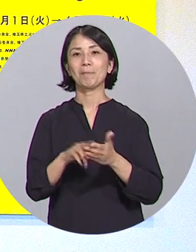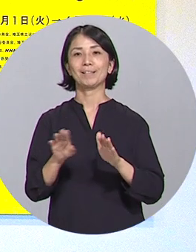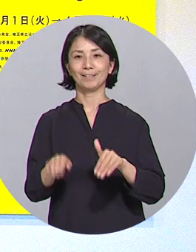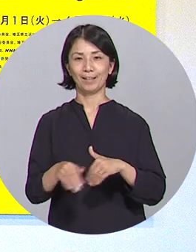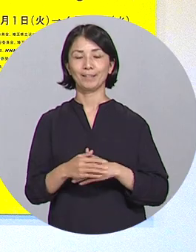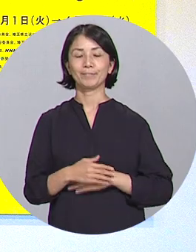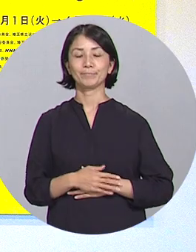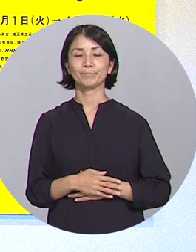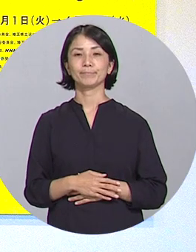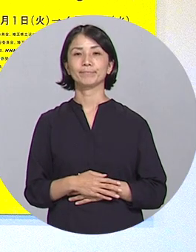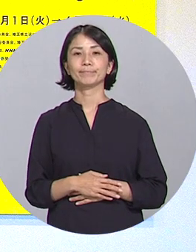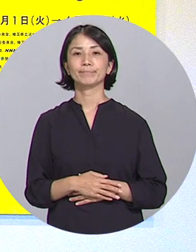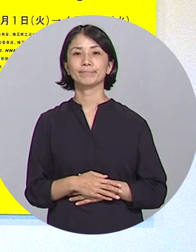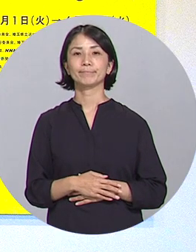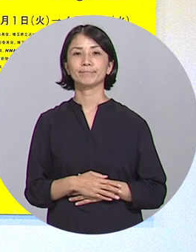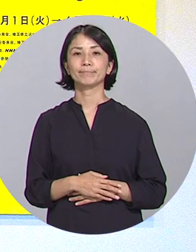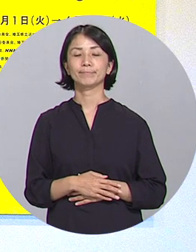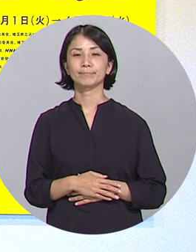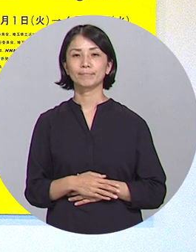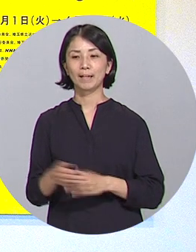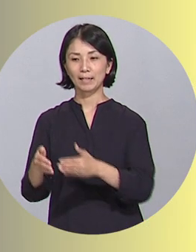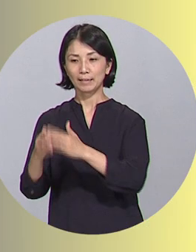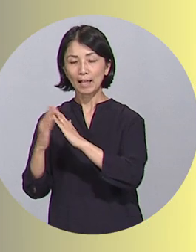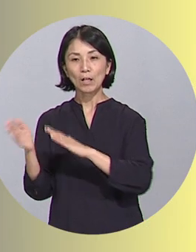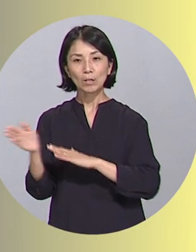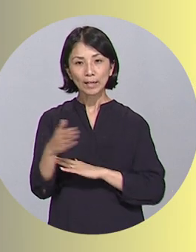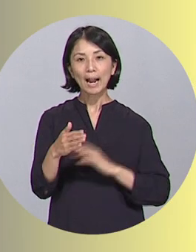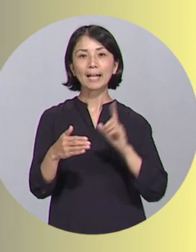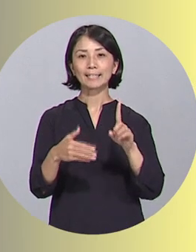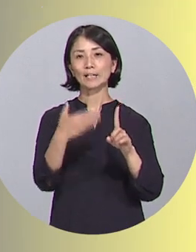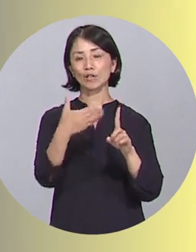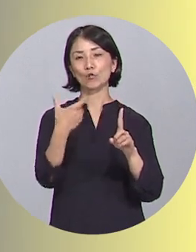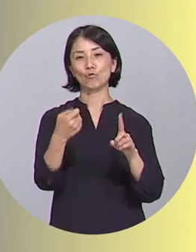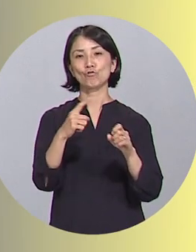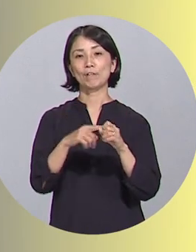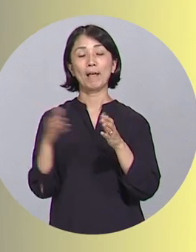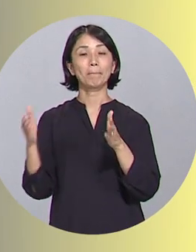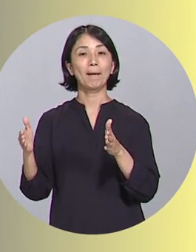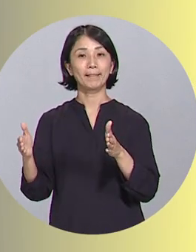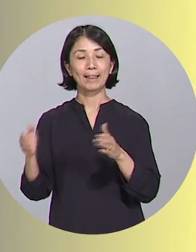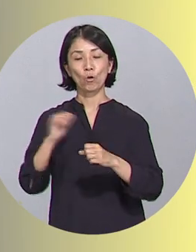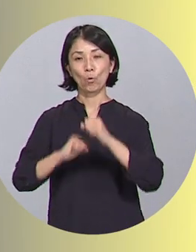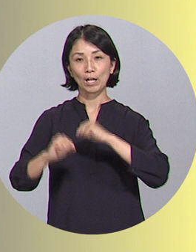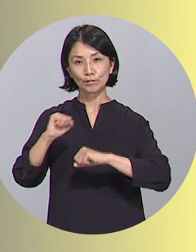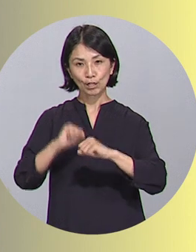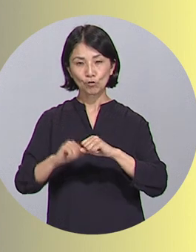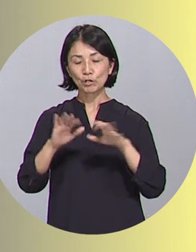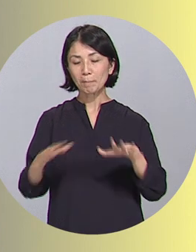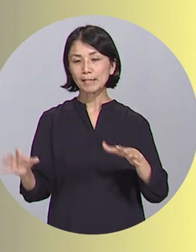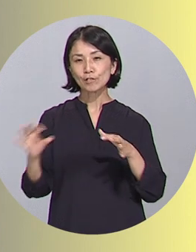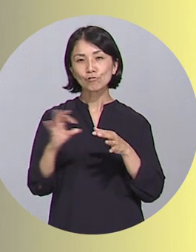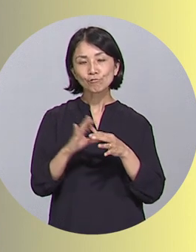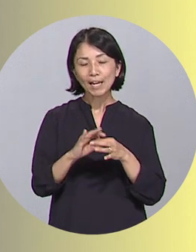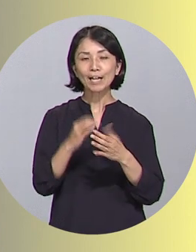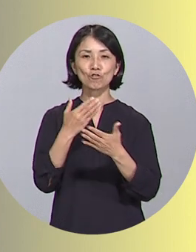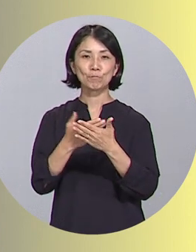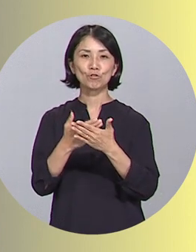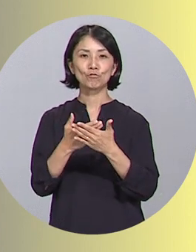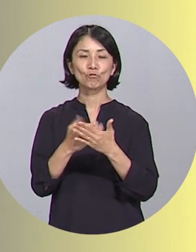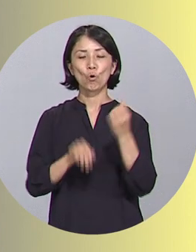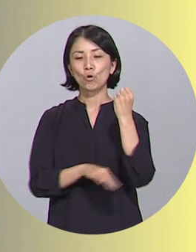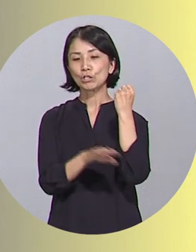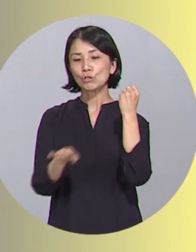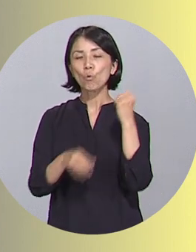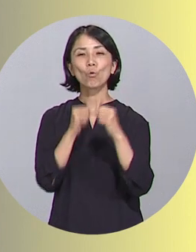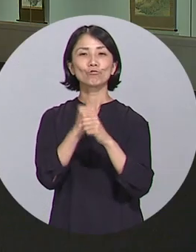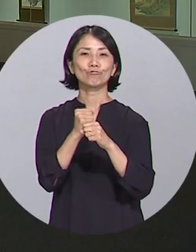。 埼玉県の誕生から1960年頃まで活躍し、 現代につながる埼玉の美術の基礎を築いた